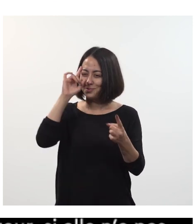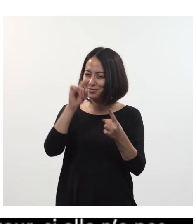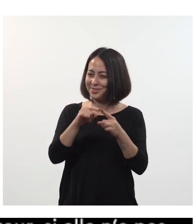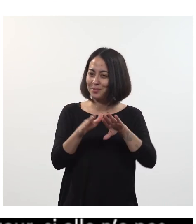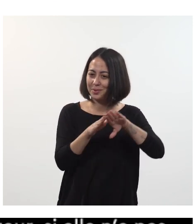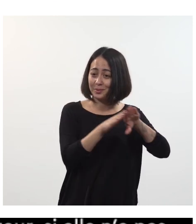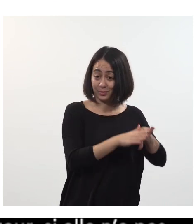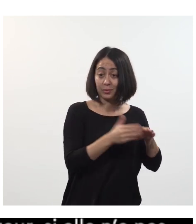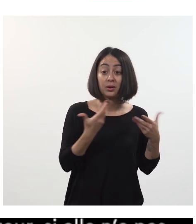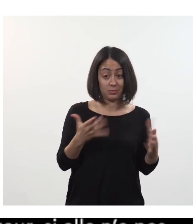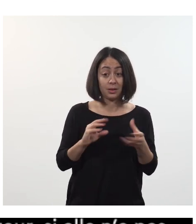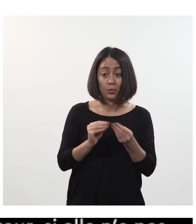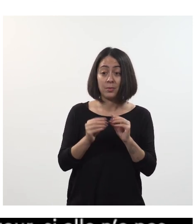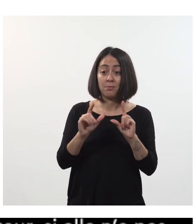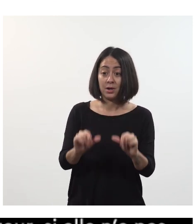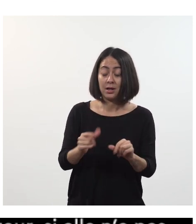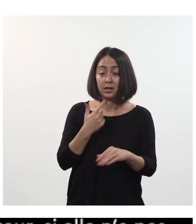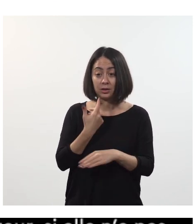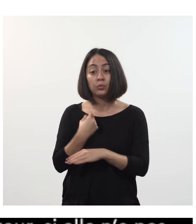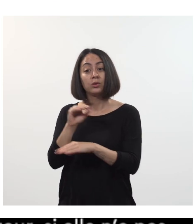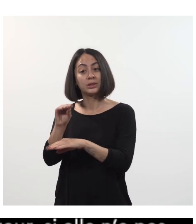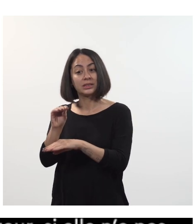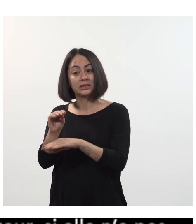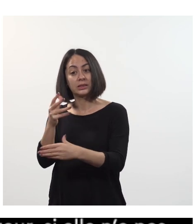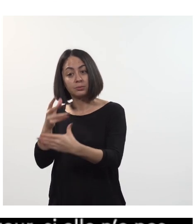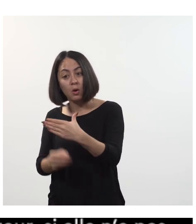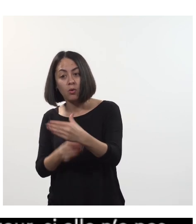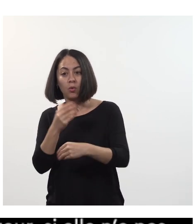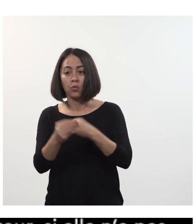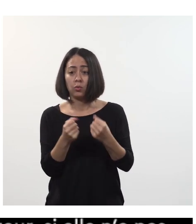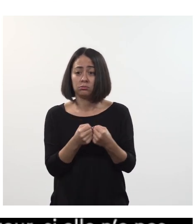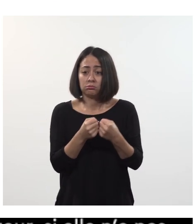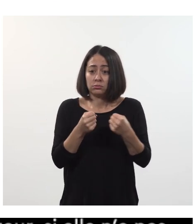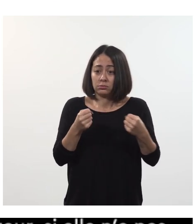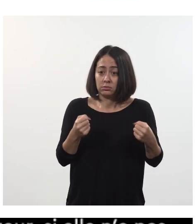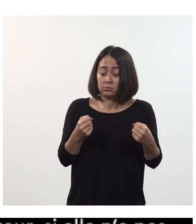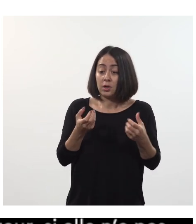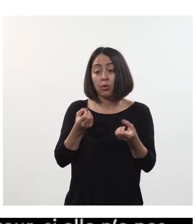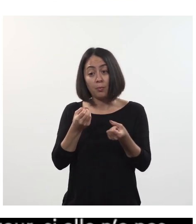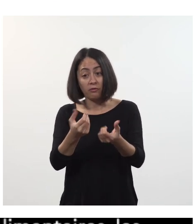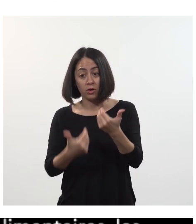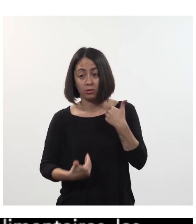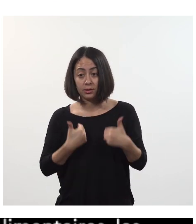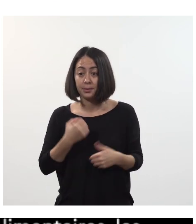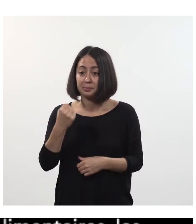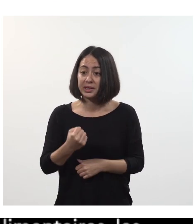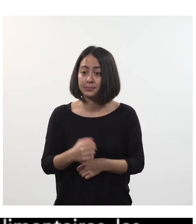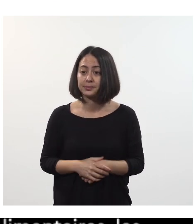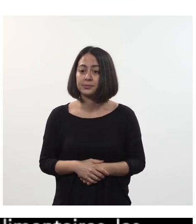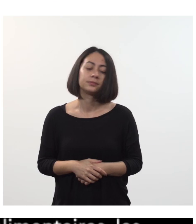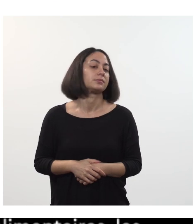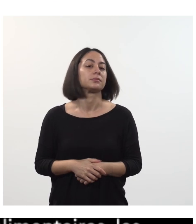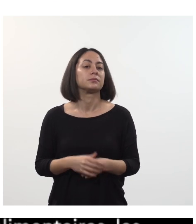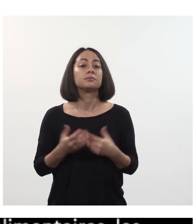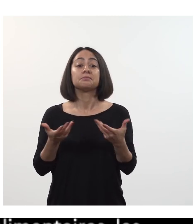puis, dénutrition, excès pondéral vont être source de complications qui vont aggraver hein, le handicap, etc., etc. Donc, l'objectif, c'est de pouvoir,